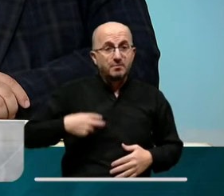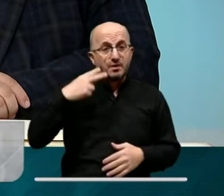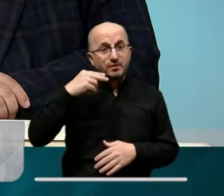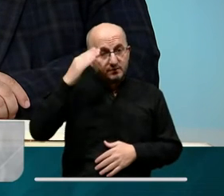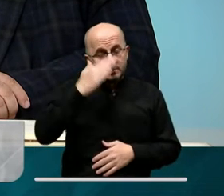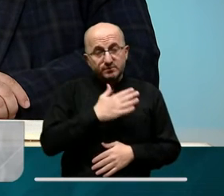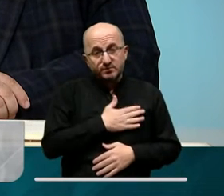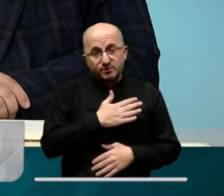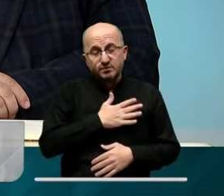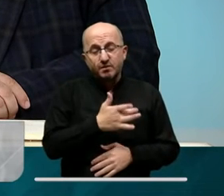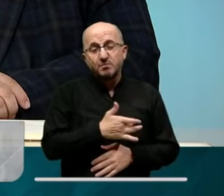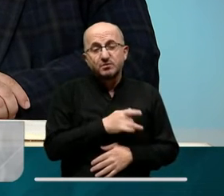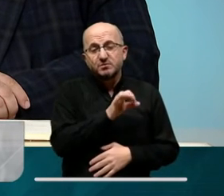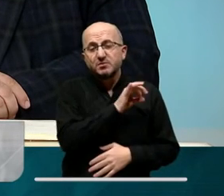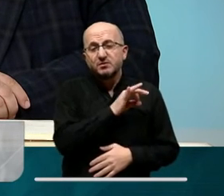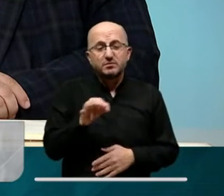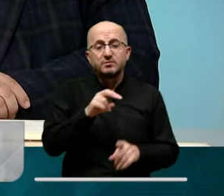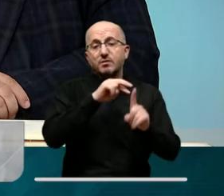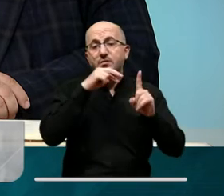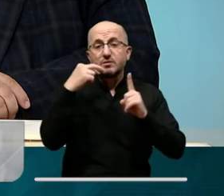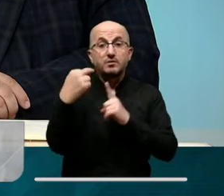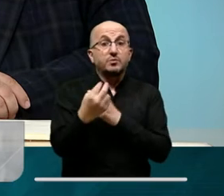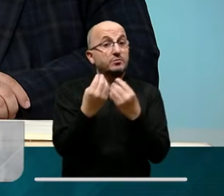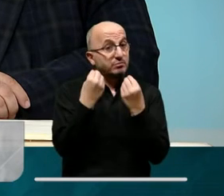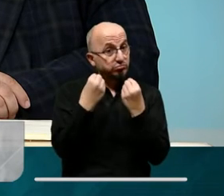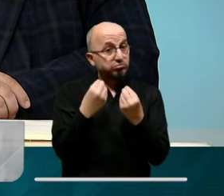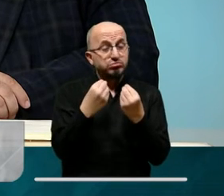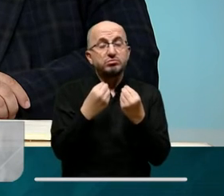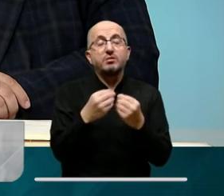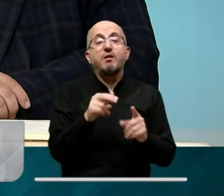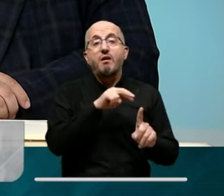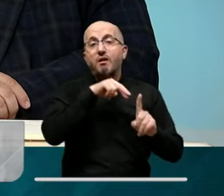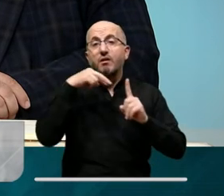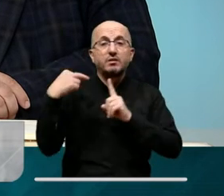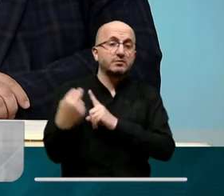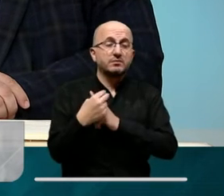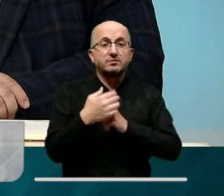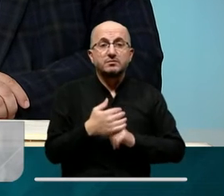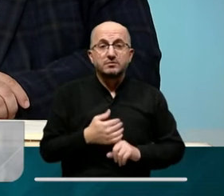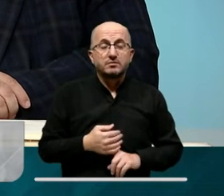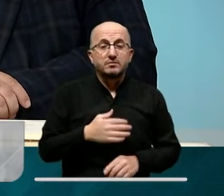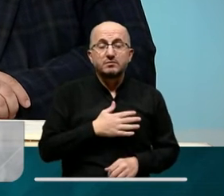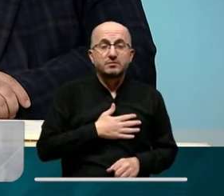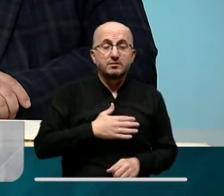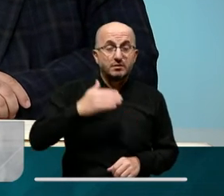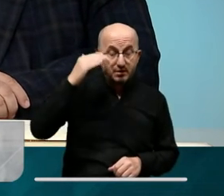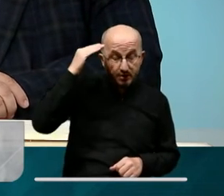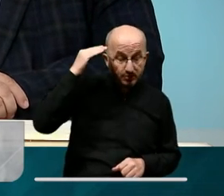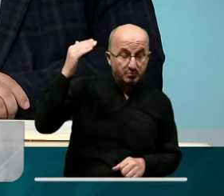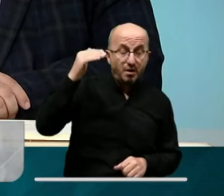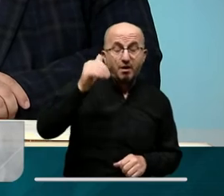hunharca o Ashabı Güzide Ashabı ale radıyallahu anh